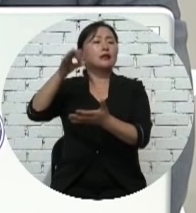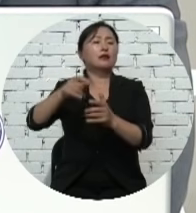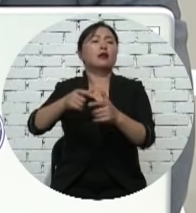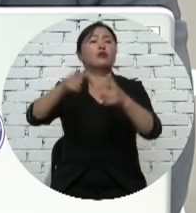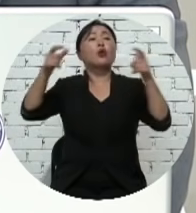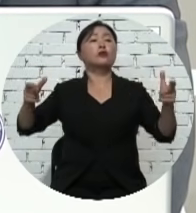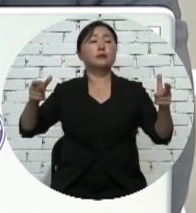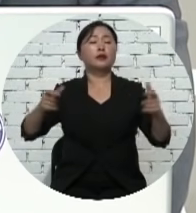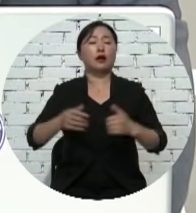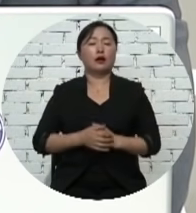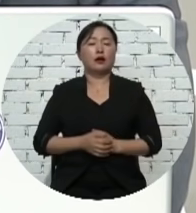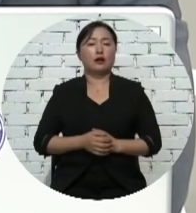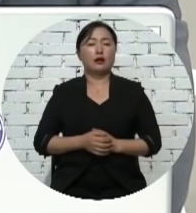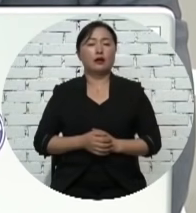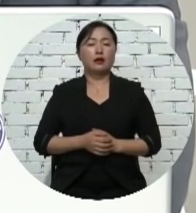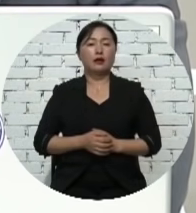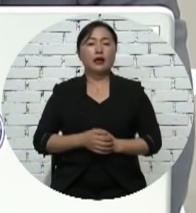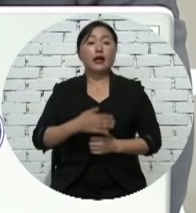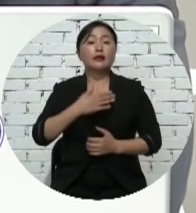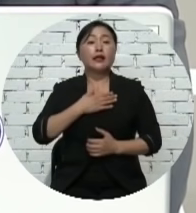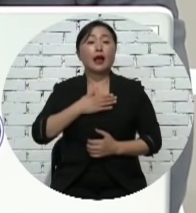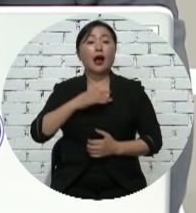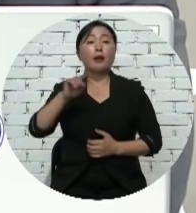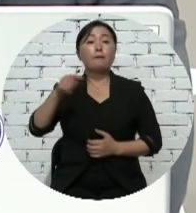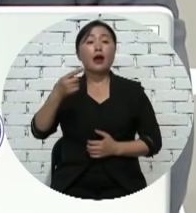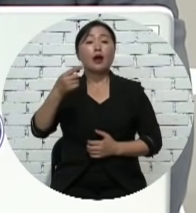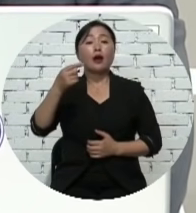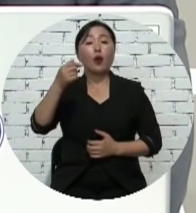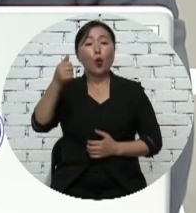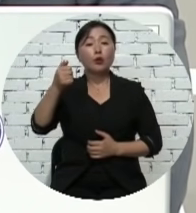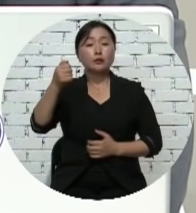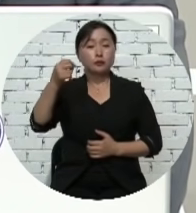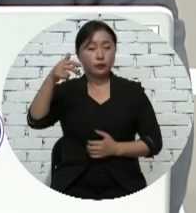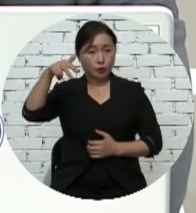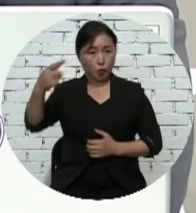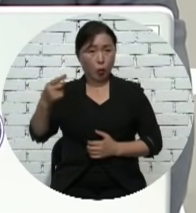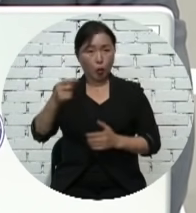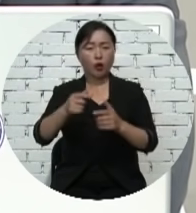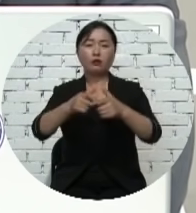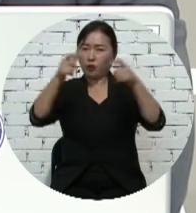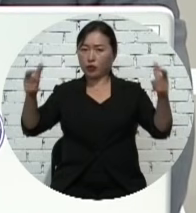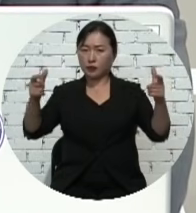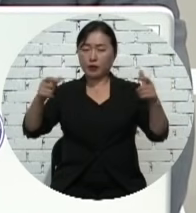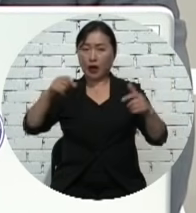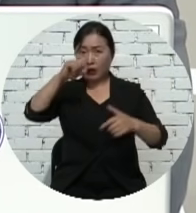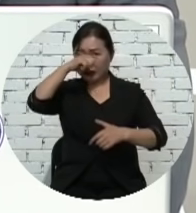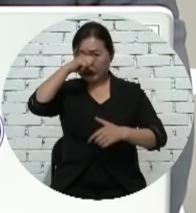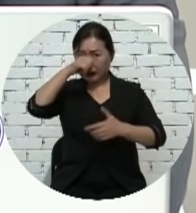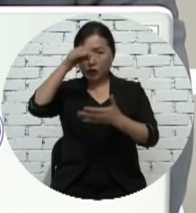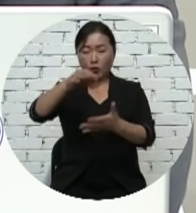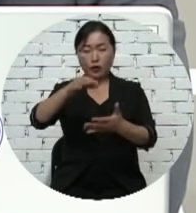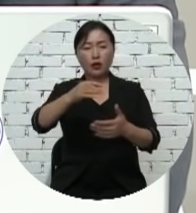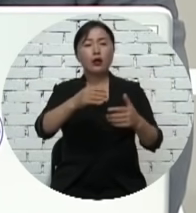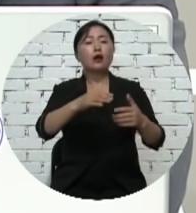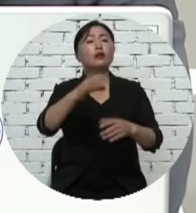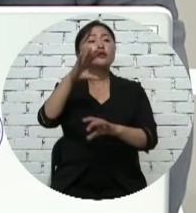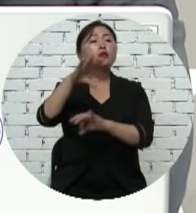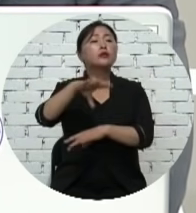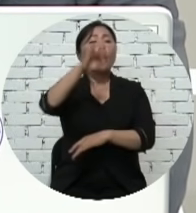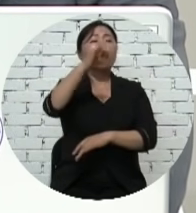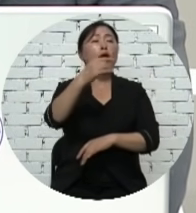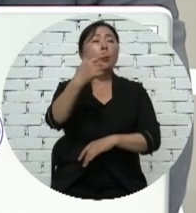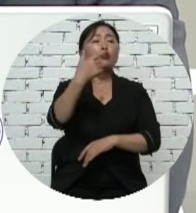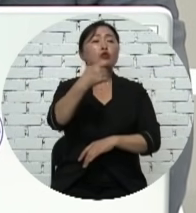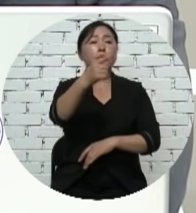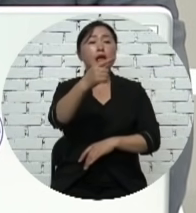말씀하셨죠? 7조인데 제가 150조가 늘었습니다. 2002년에 국토부 통계가 우리 인천의 자산이 61조인데 2010년